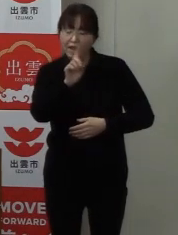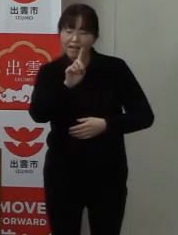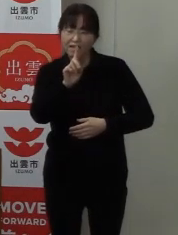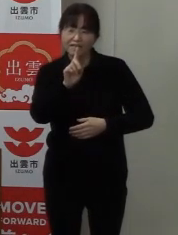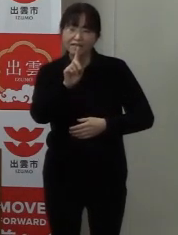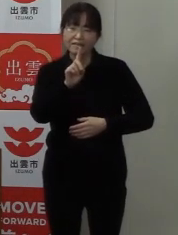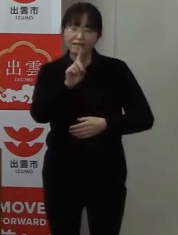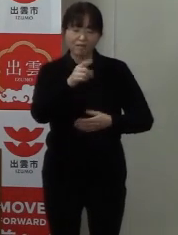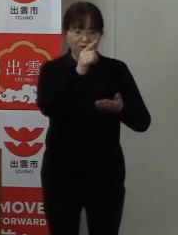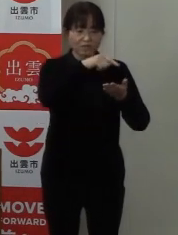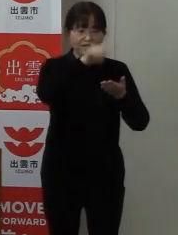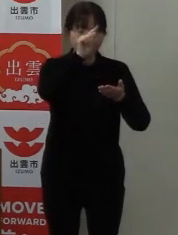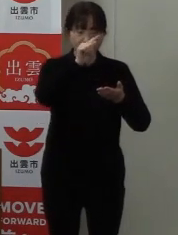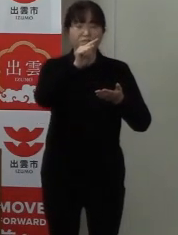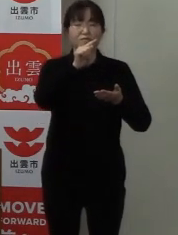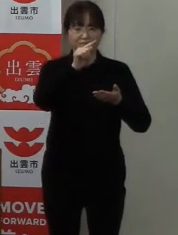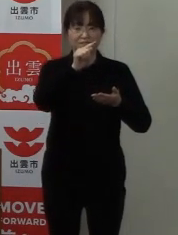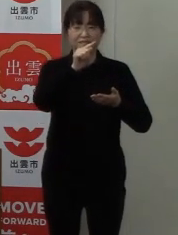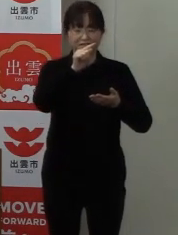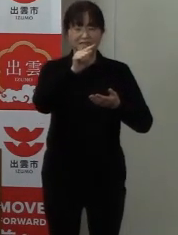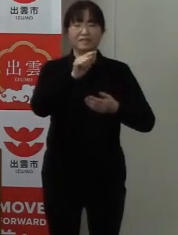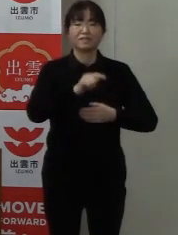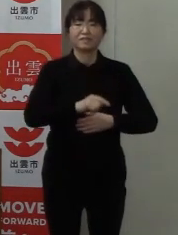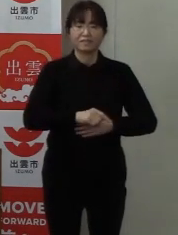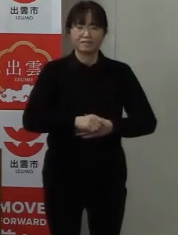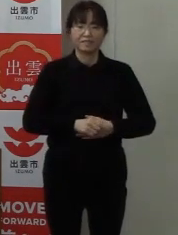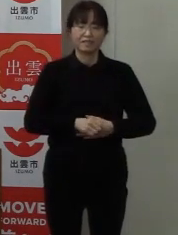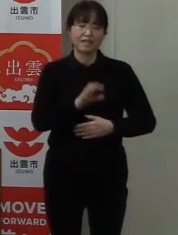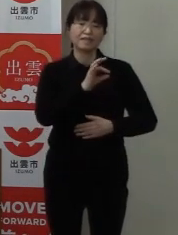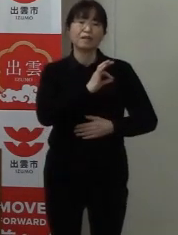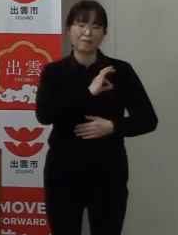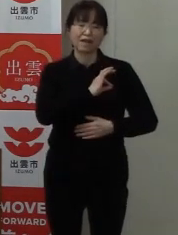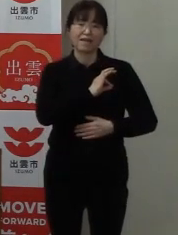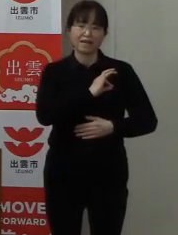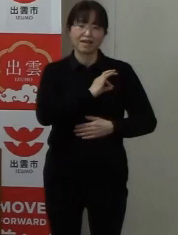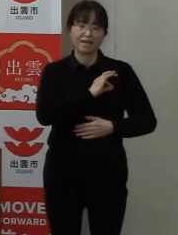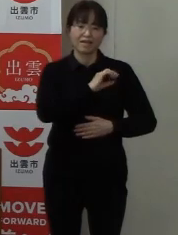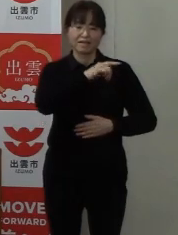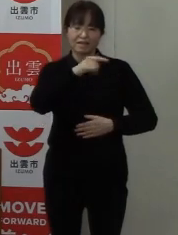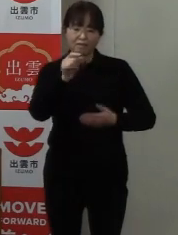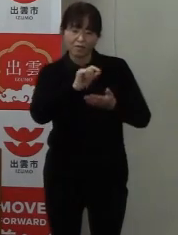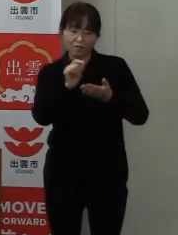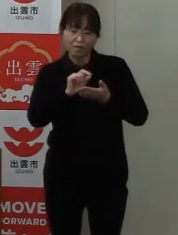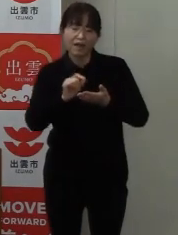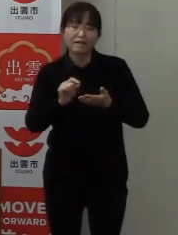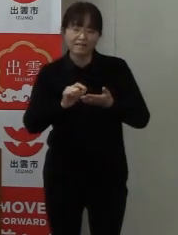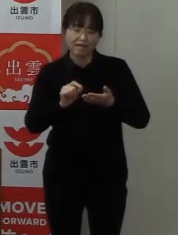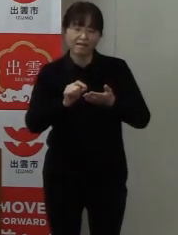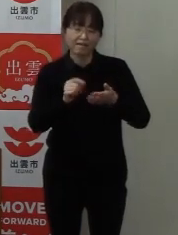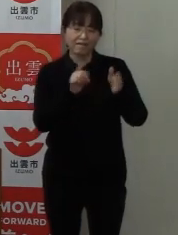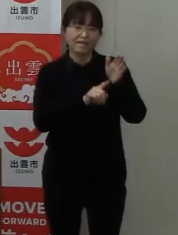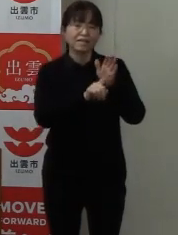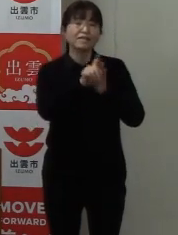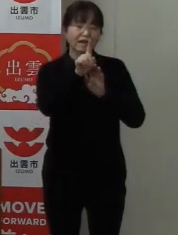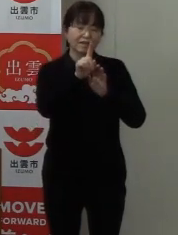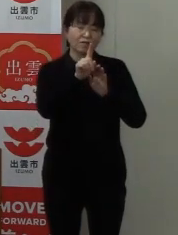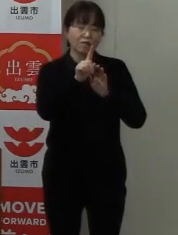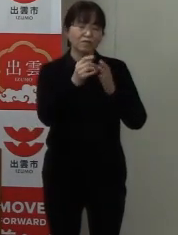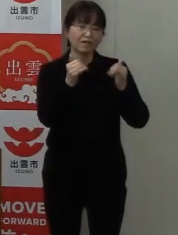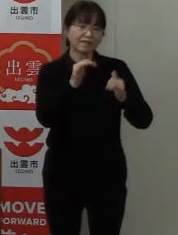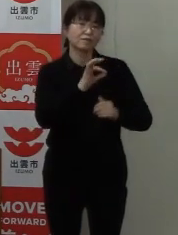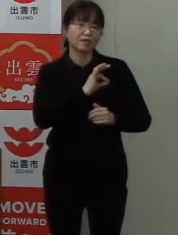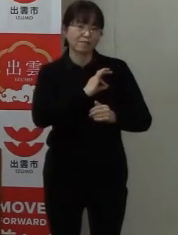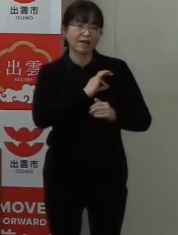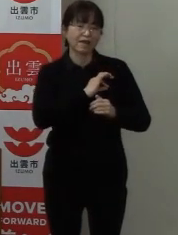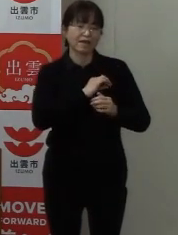行きたいかというとチェックする欄がありますので、そこにお名前とかをこう書いてですね、代表者の方がいらっしゃいましたら子どもさんの